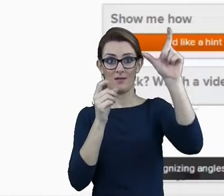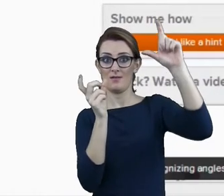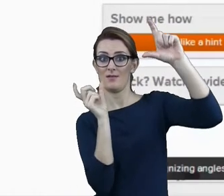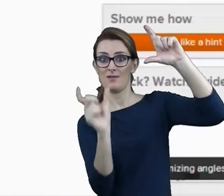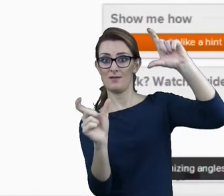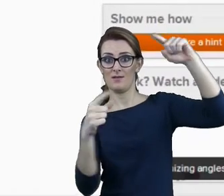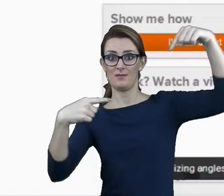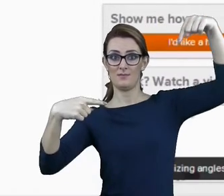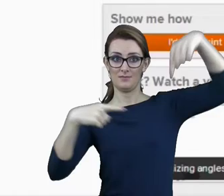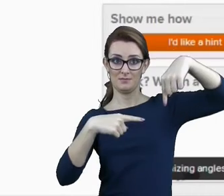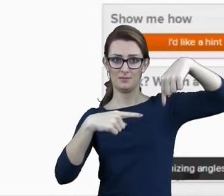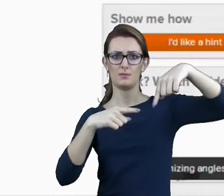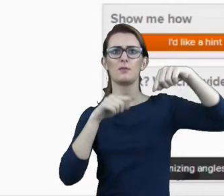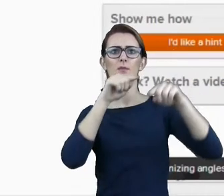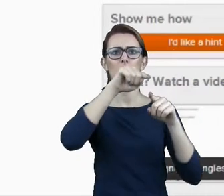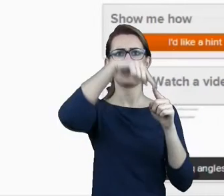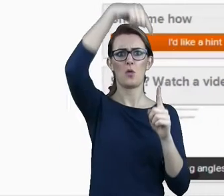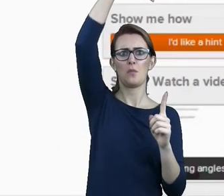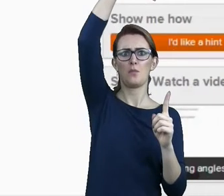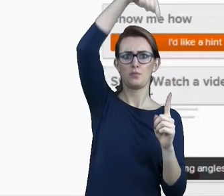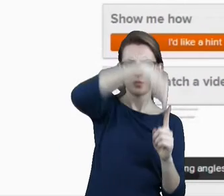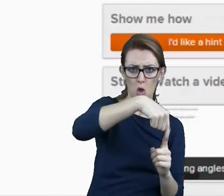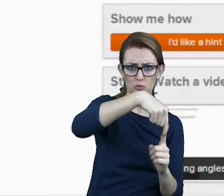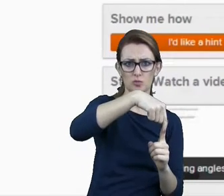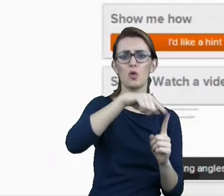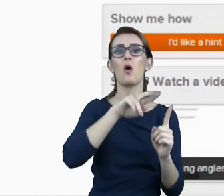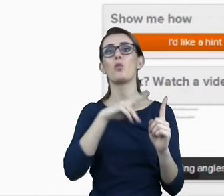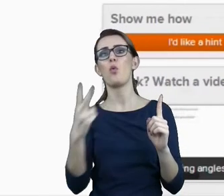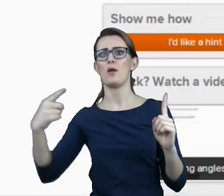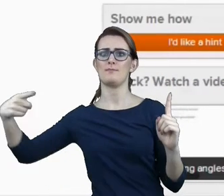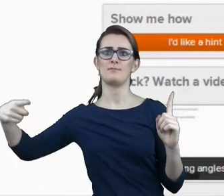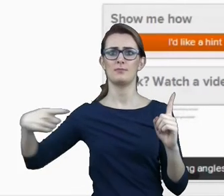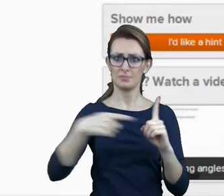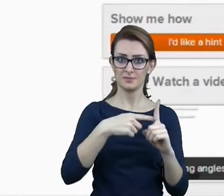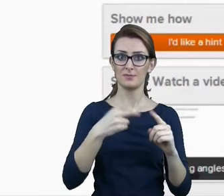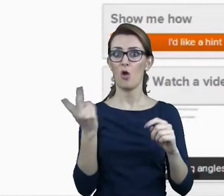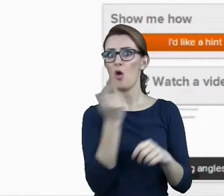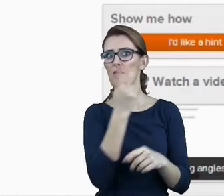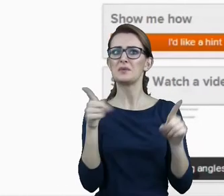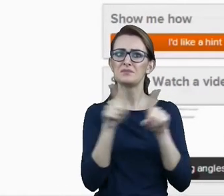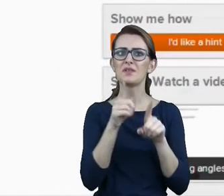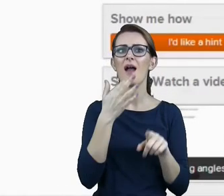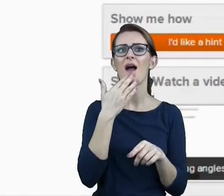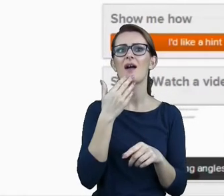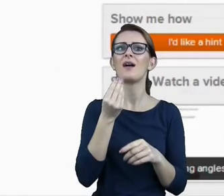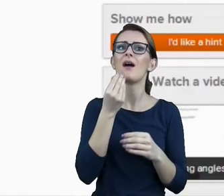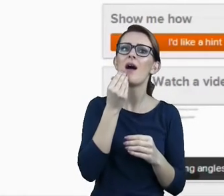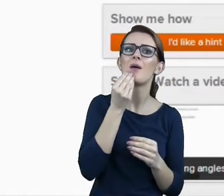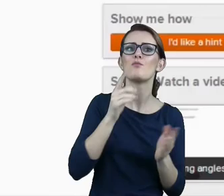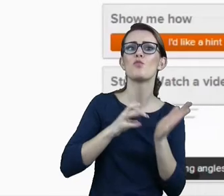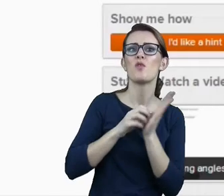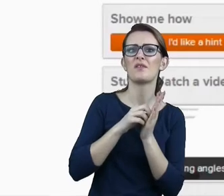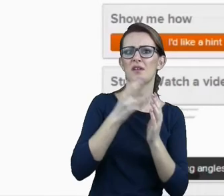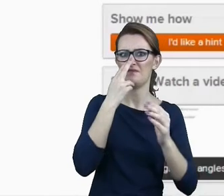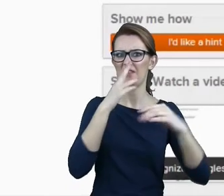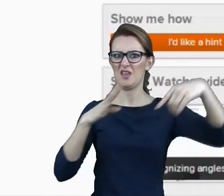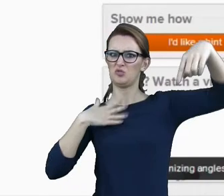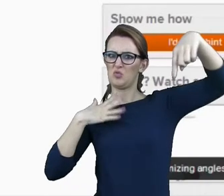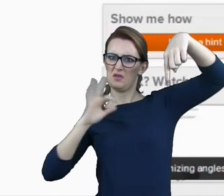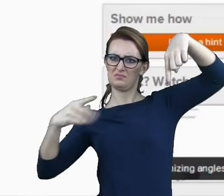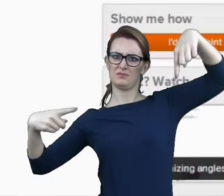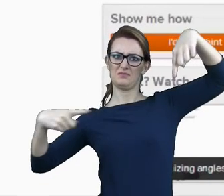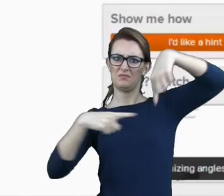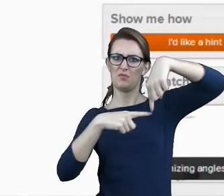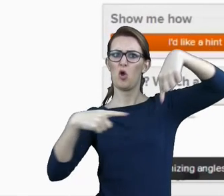Zobacz, mamy tutaj dwa mrówkojady. Ten idzie sobie prosto w dół, ten w lewą stronę. Chcą zjeść tą